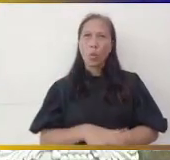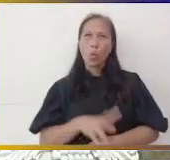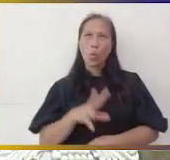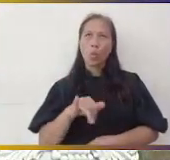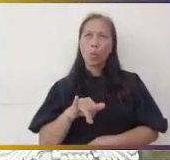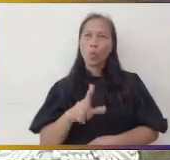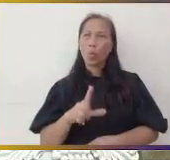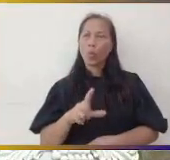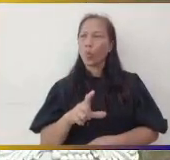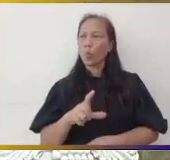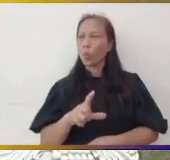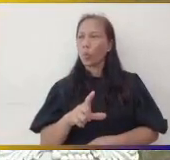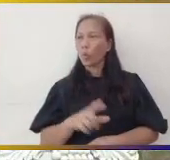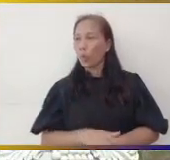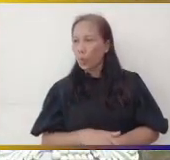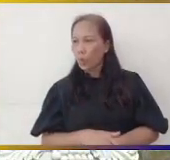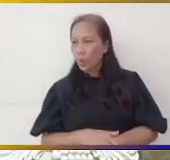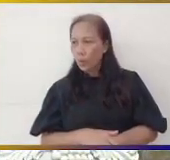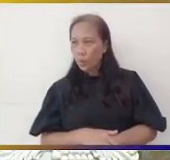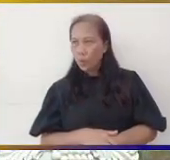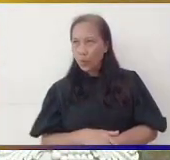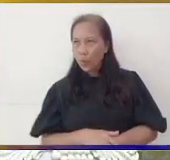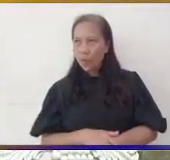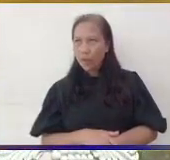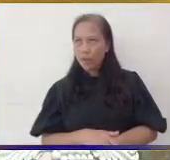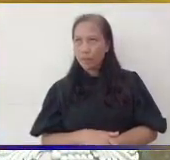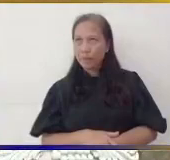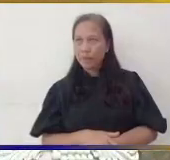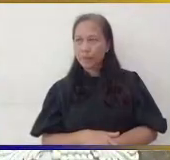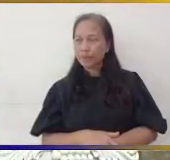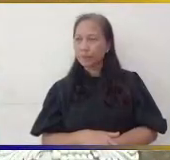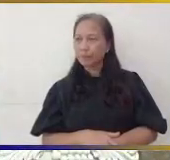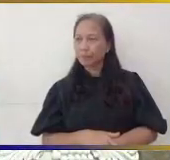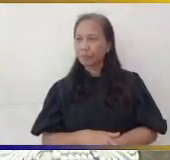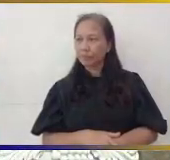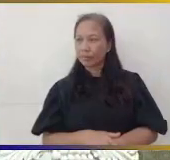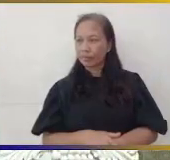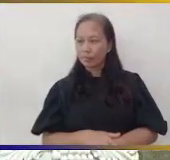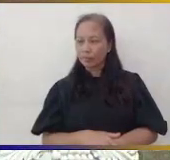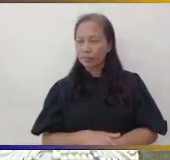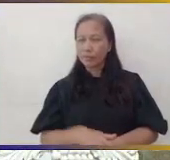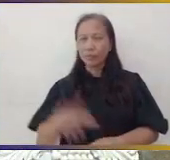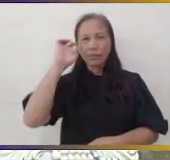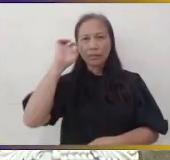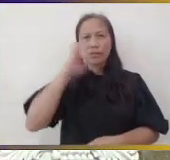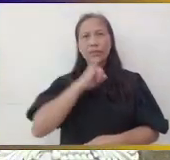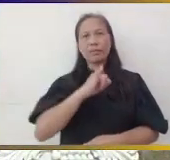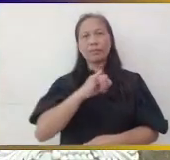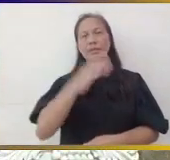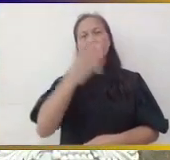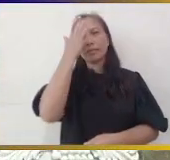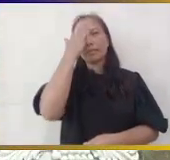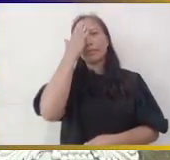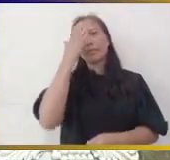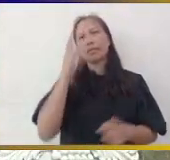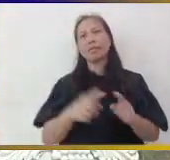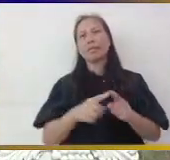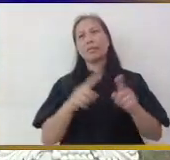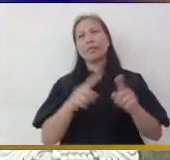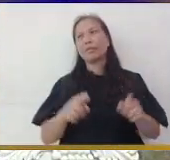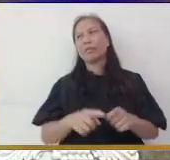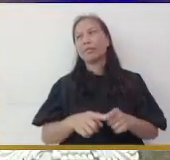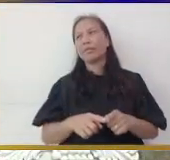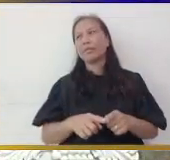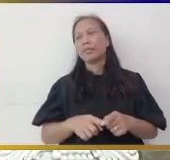now ito pong si John white Cliff naman mga kapatid ay ah kinilala mo po siya kung si kung si Arnold